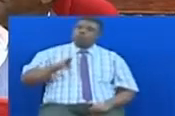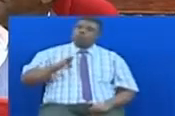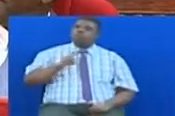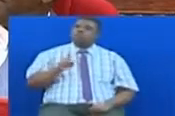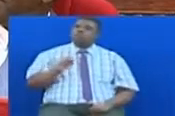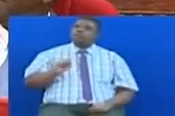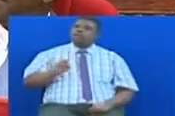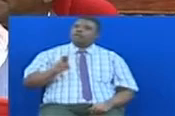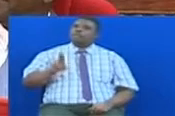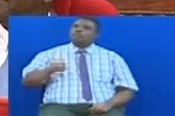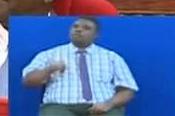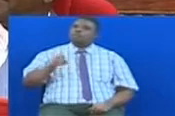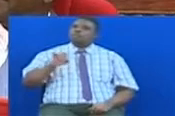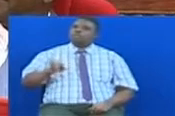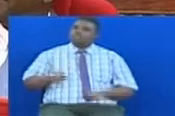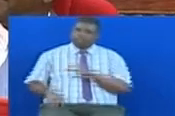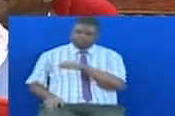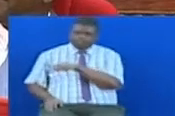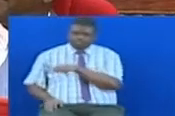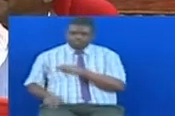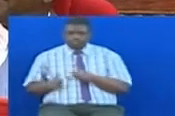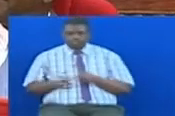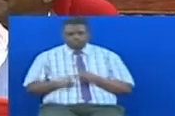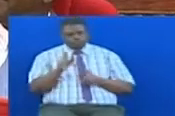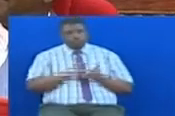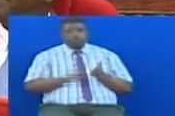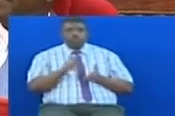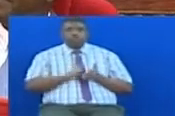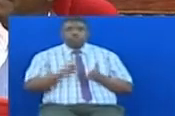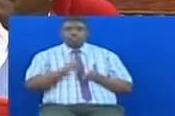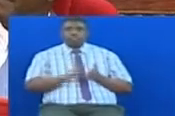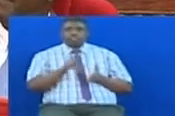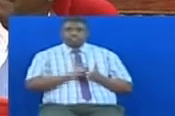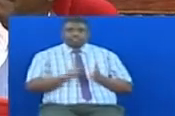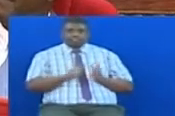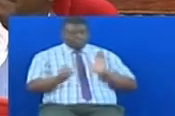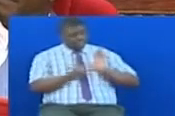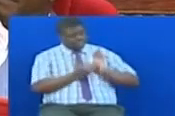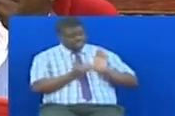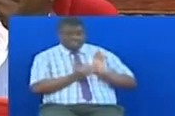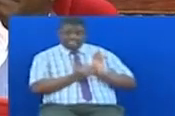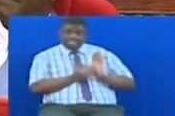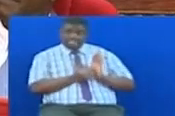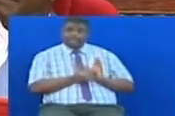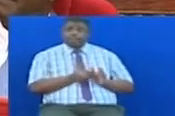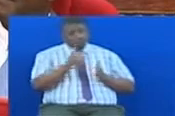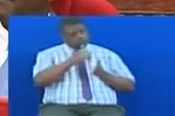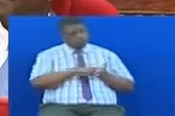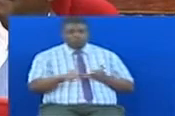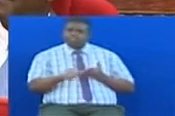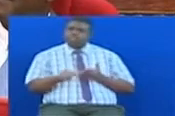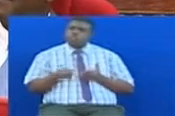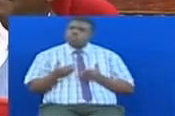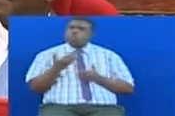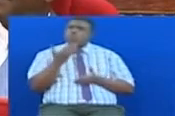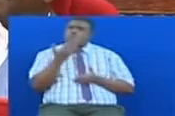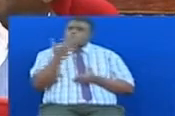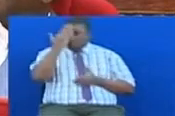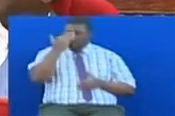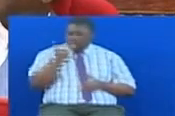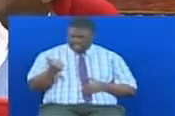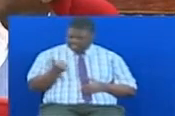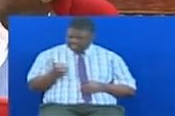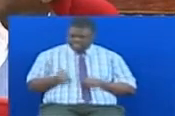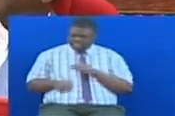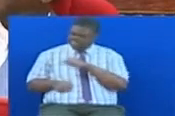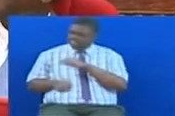tenda, ofisi ya sheria manunuzi. Ni kwa nini tenda isiwe wazi, Mheshimiwa Naibu Speaker? Nchi nyingi sasa